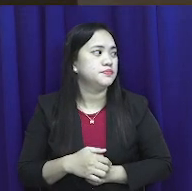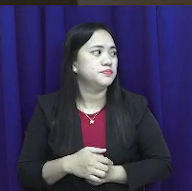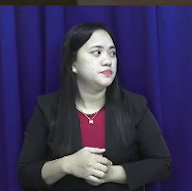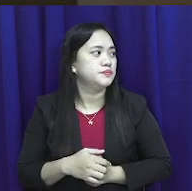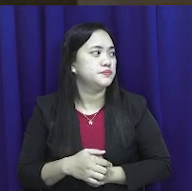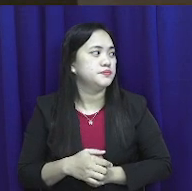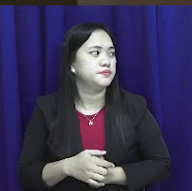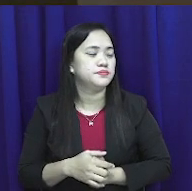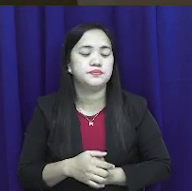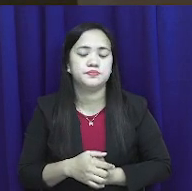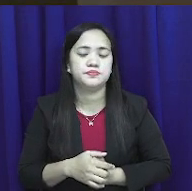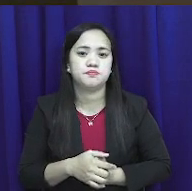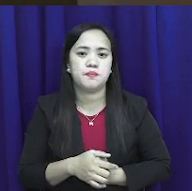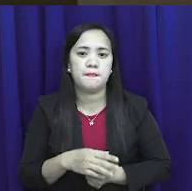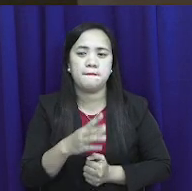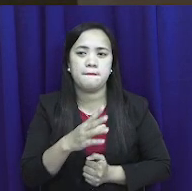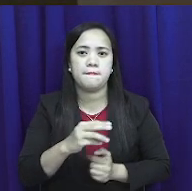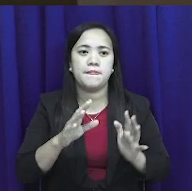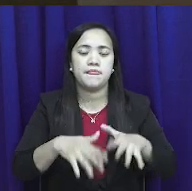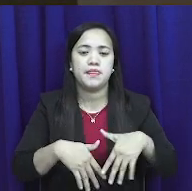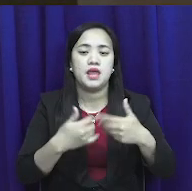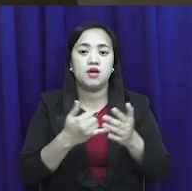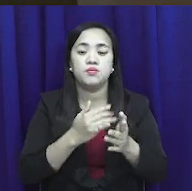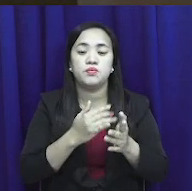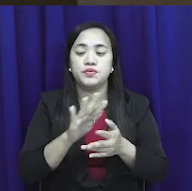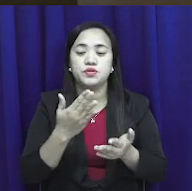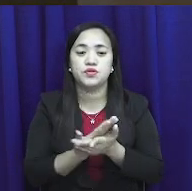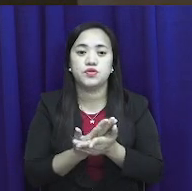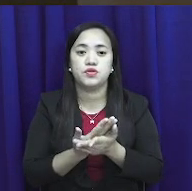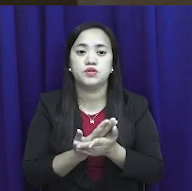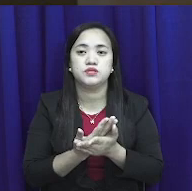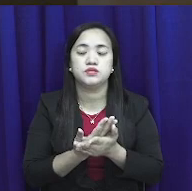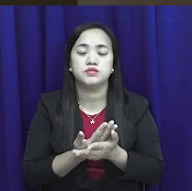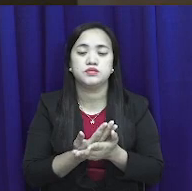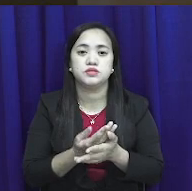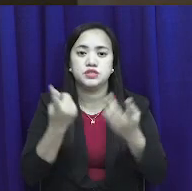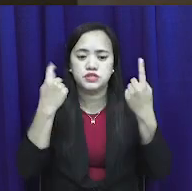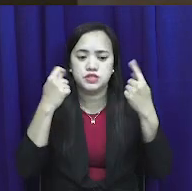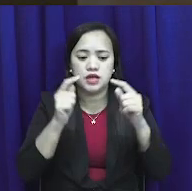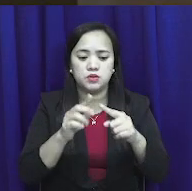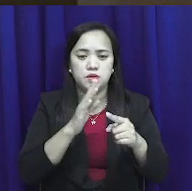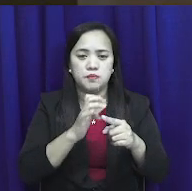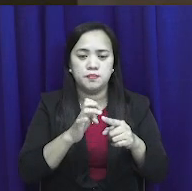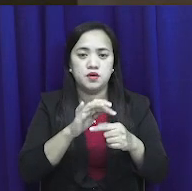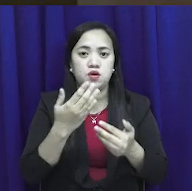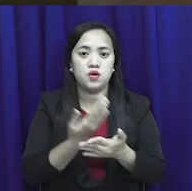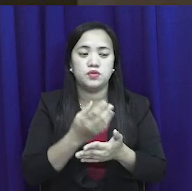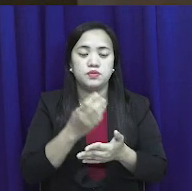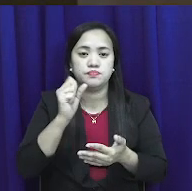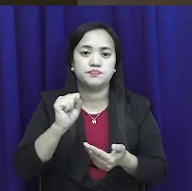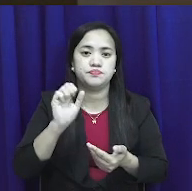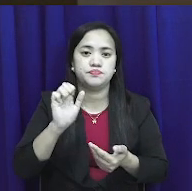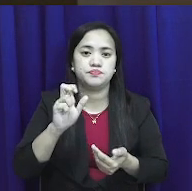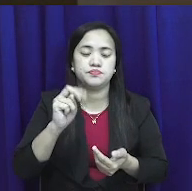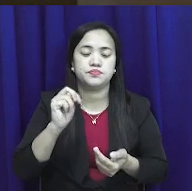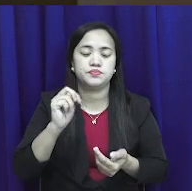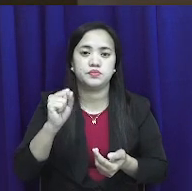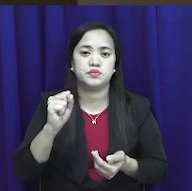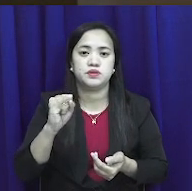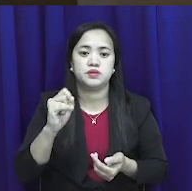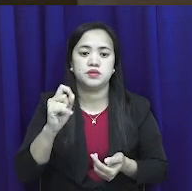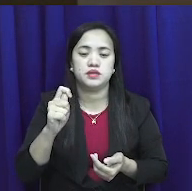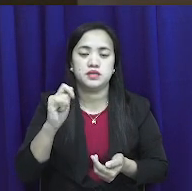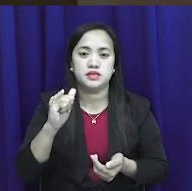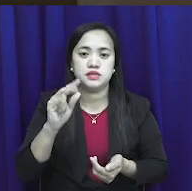kalag an ko bilang isang ina Alam niyo po maging sensitive po kayo diyan try to be sensitive kung year 2024 Anong